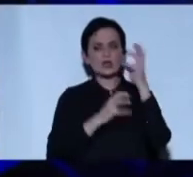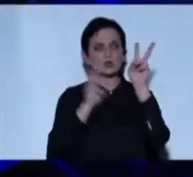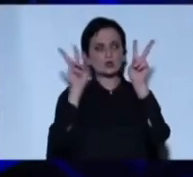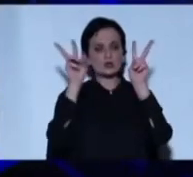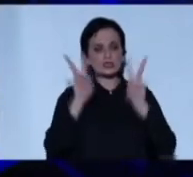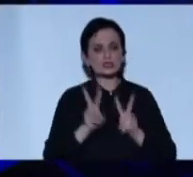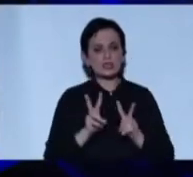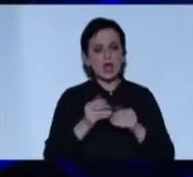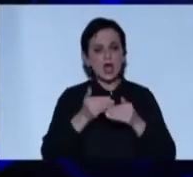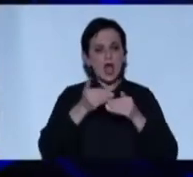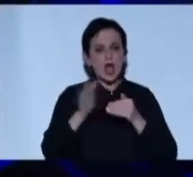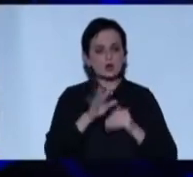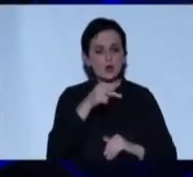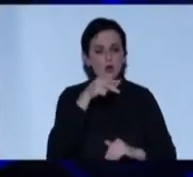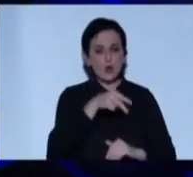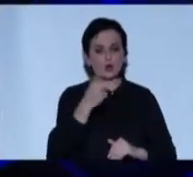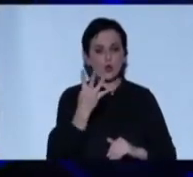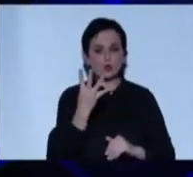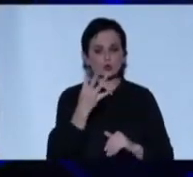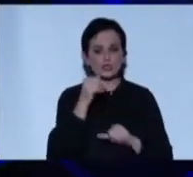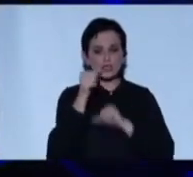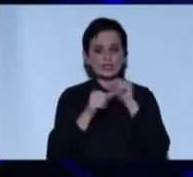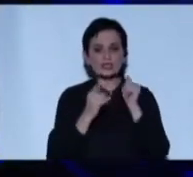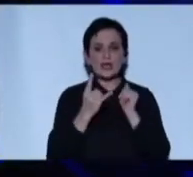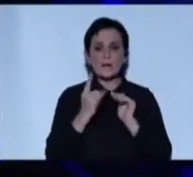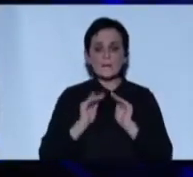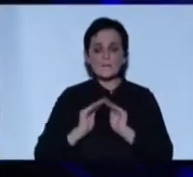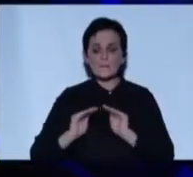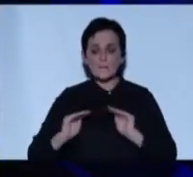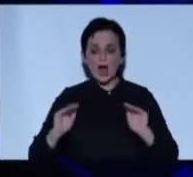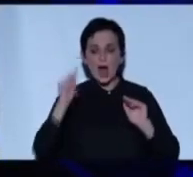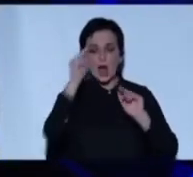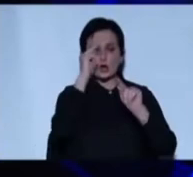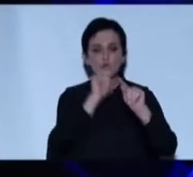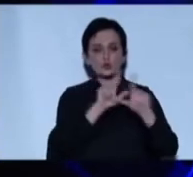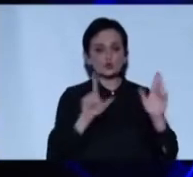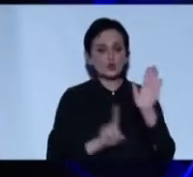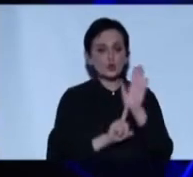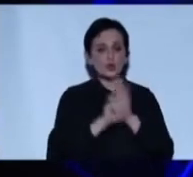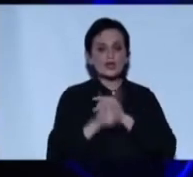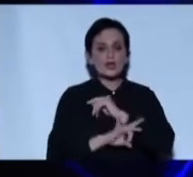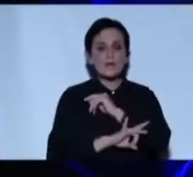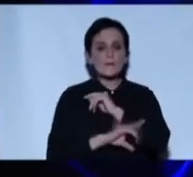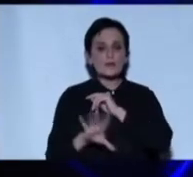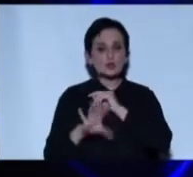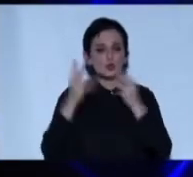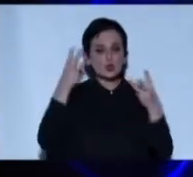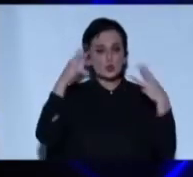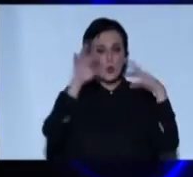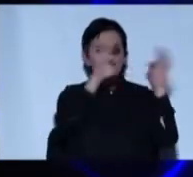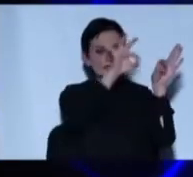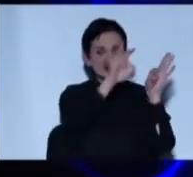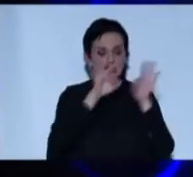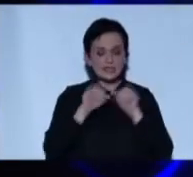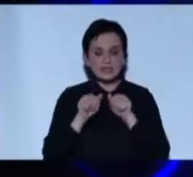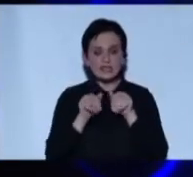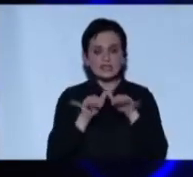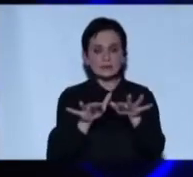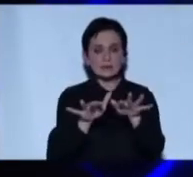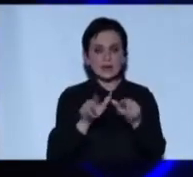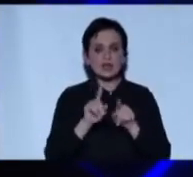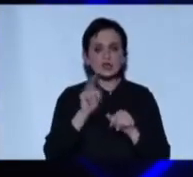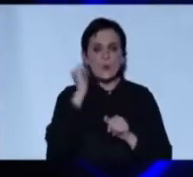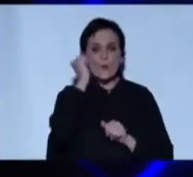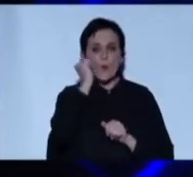არაუგვიანეს 2024 წლისა. ბაღისა და სკოლის დაწყებით კლასებში ფინური მოდელის იმპლემენტაცია, რომელიც გულისხმობს მოძველებული